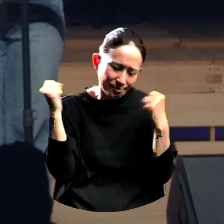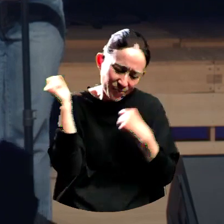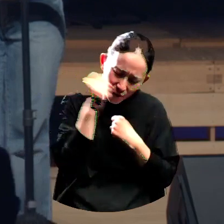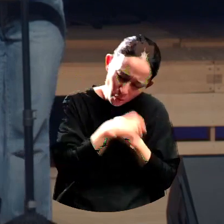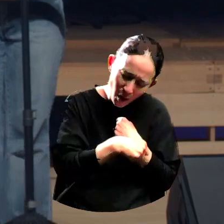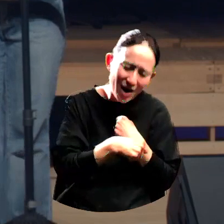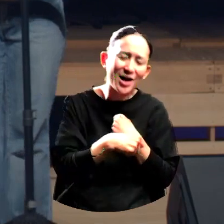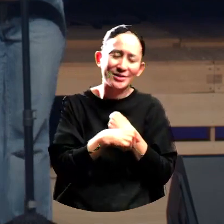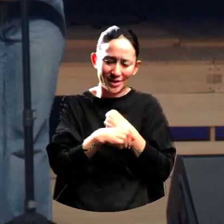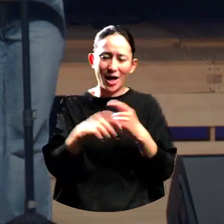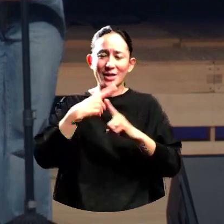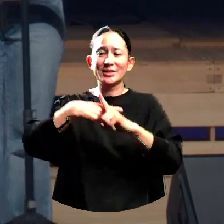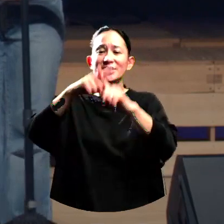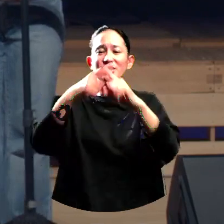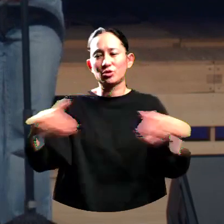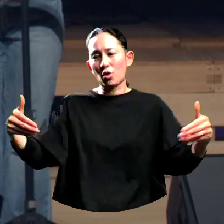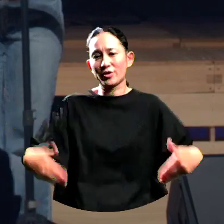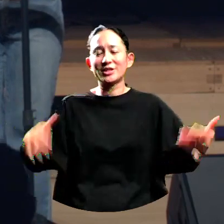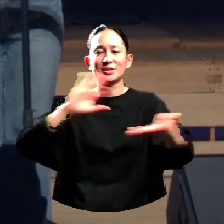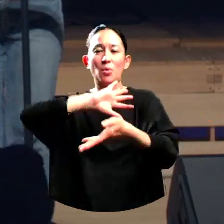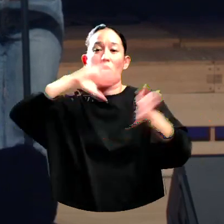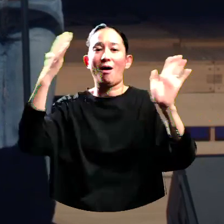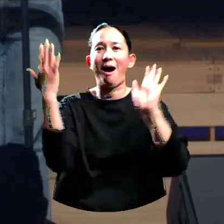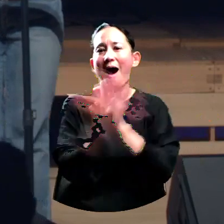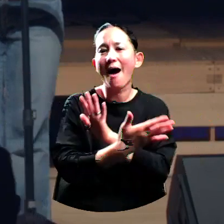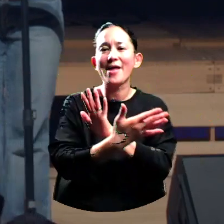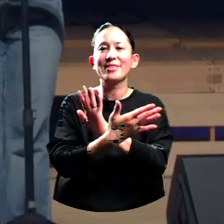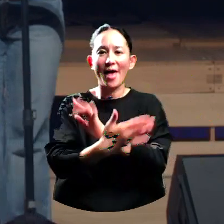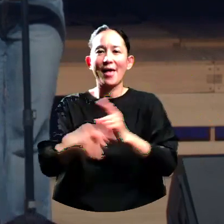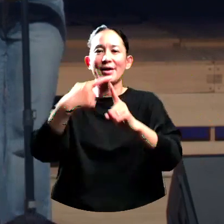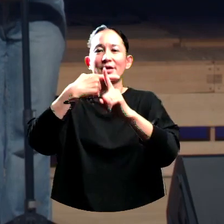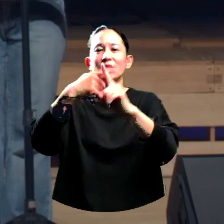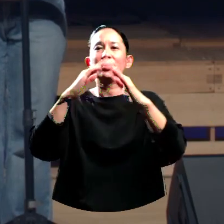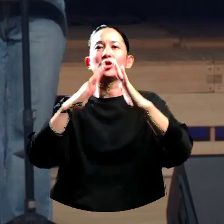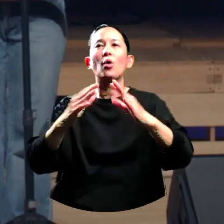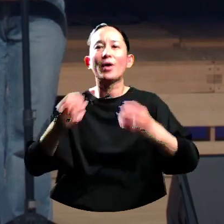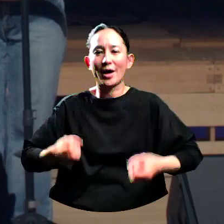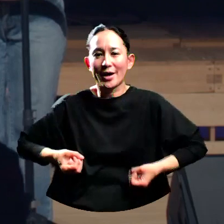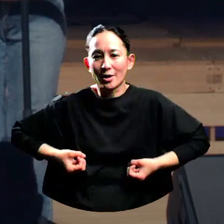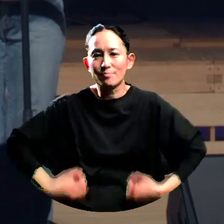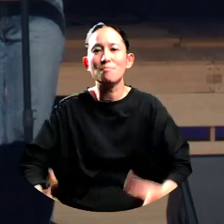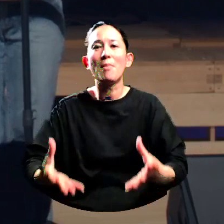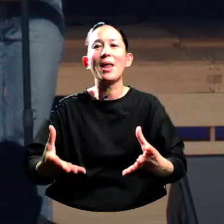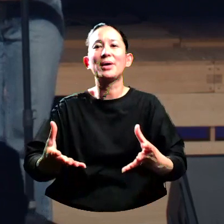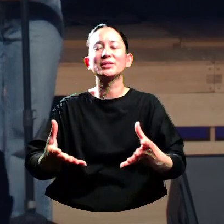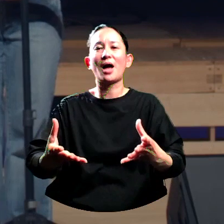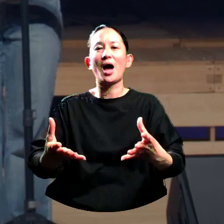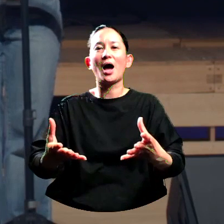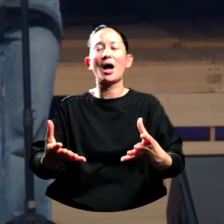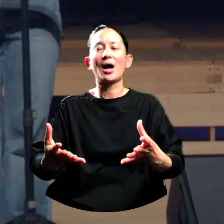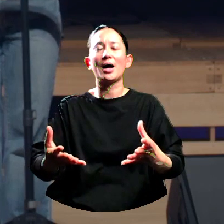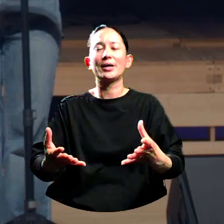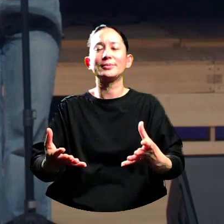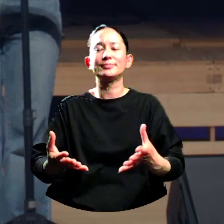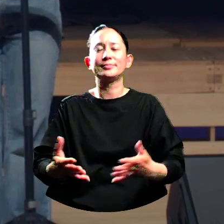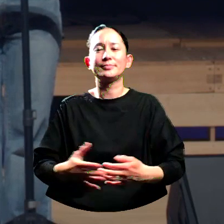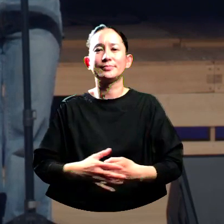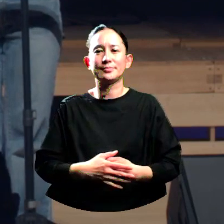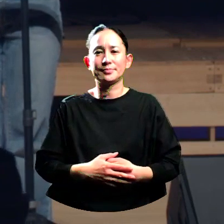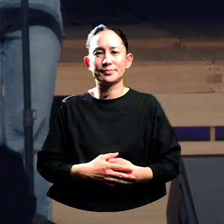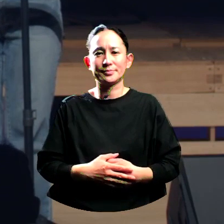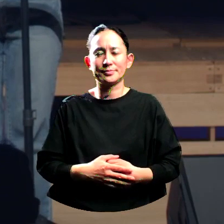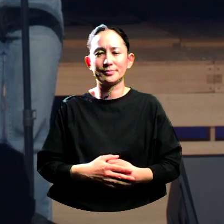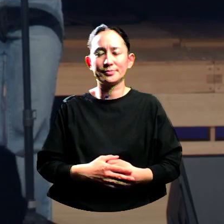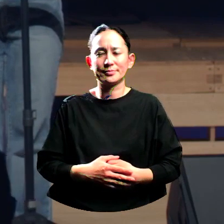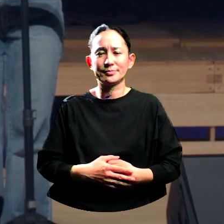教会が生まれました。 The shock, amazement, and the excitement of this event transformed the weak disciples of Christ and eventually